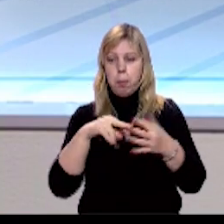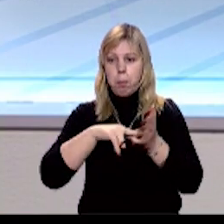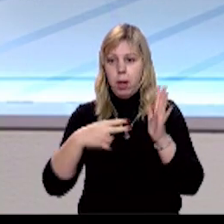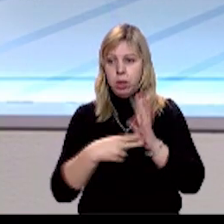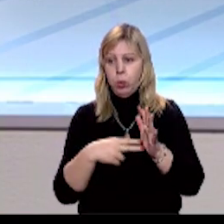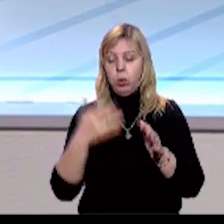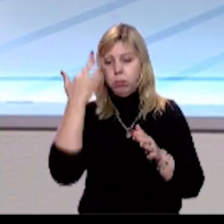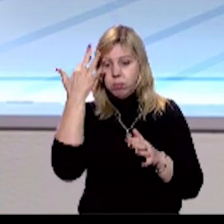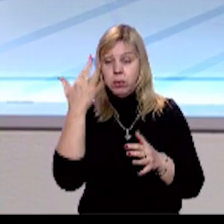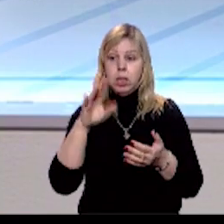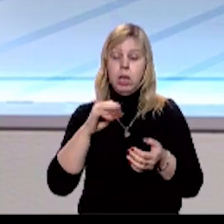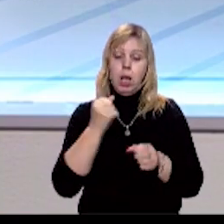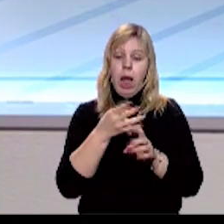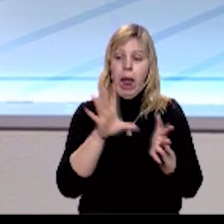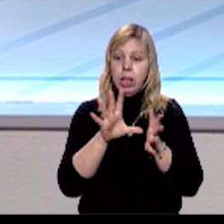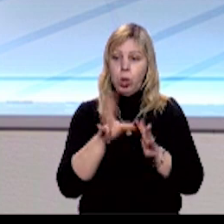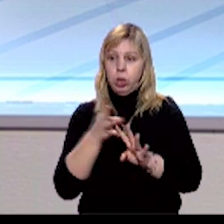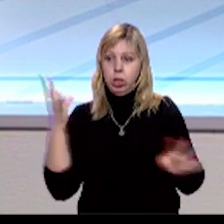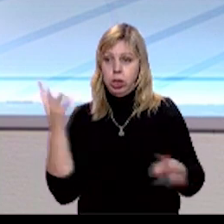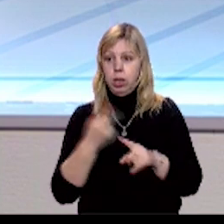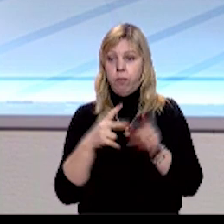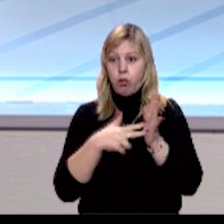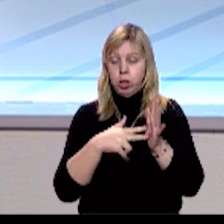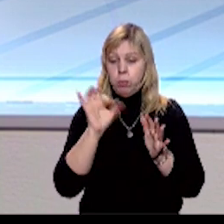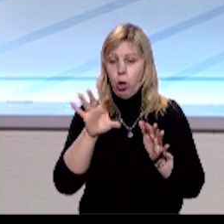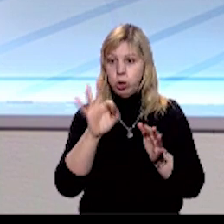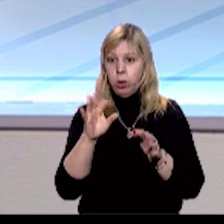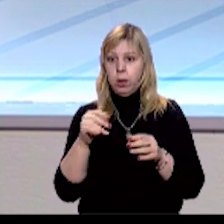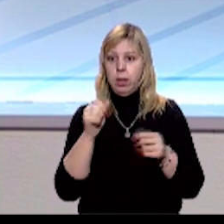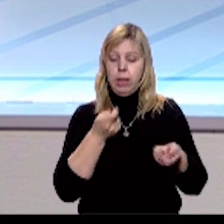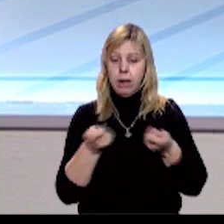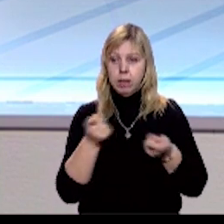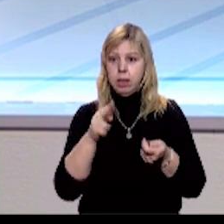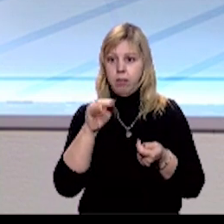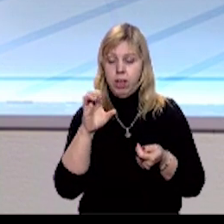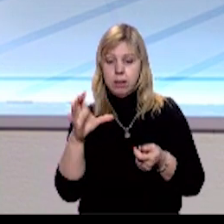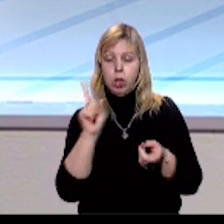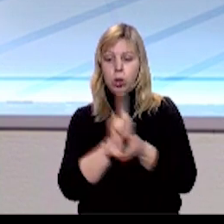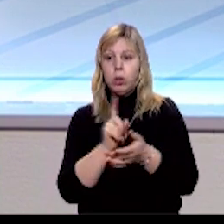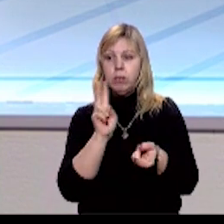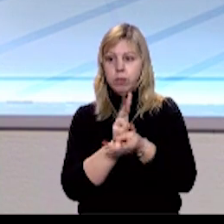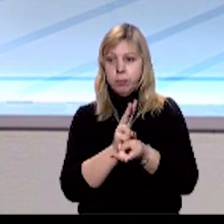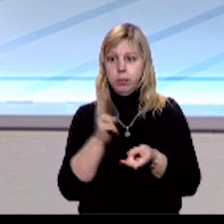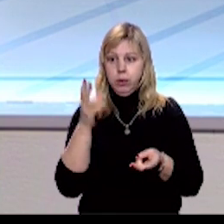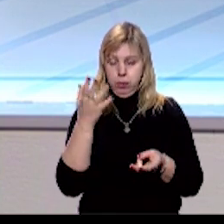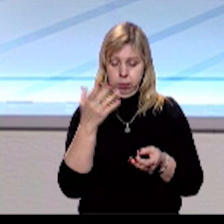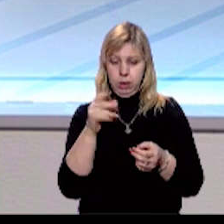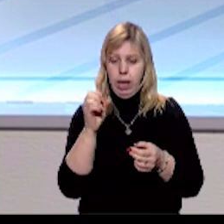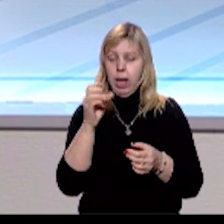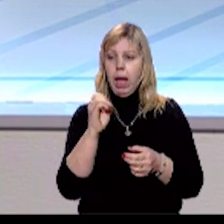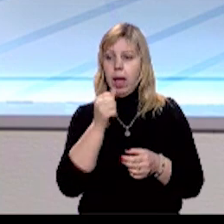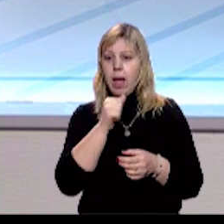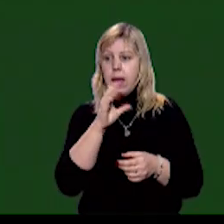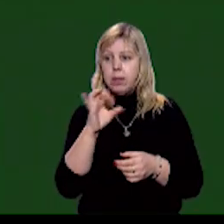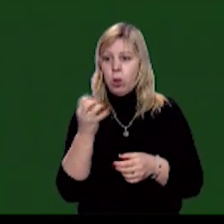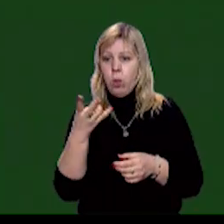планують запровадити електронну чергу. З цього приводу 8 жовтня керівництво ДФС мало зустріч із представниками Естонії. Ну